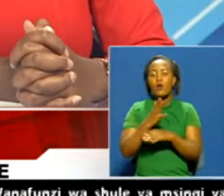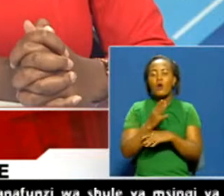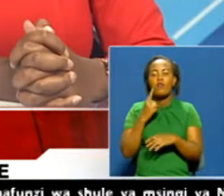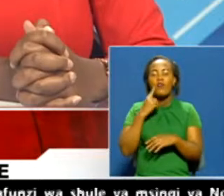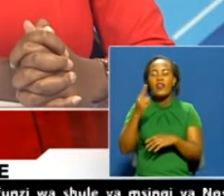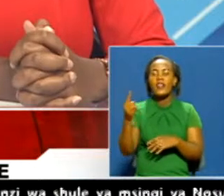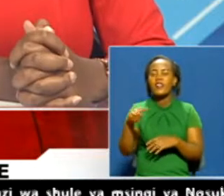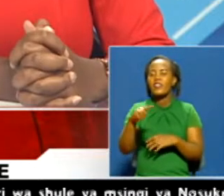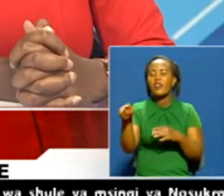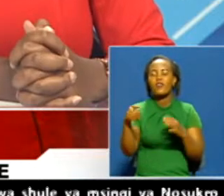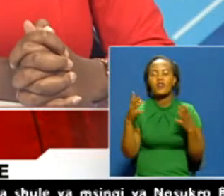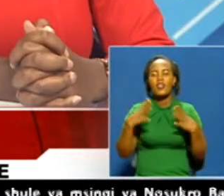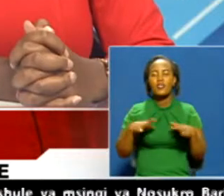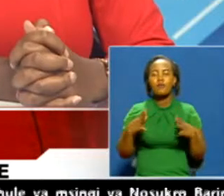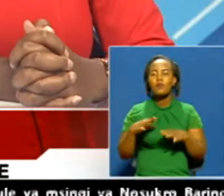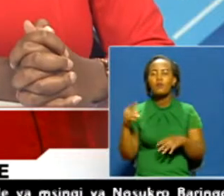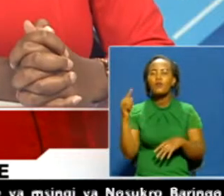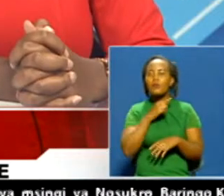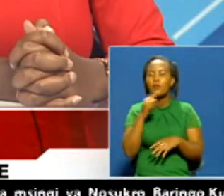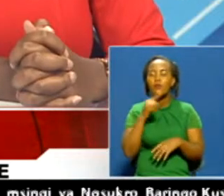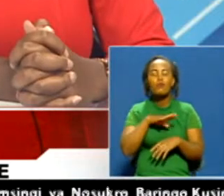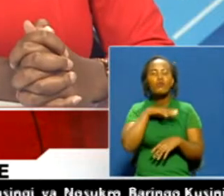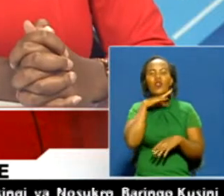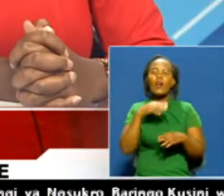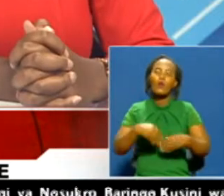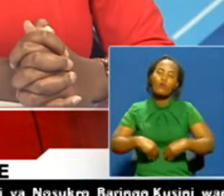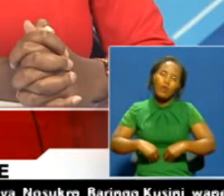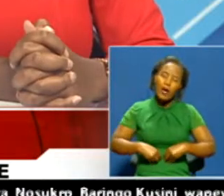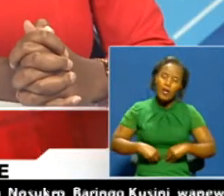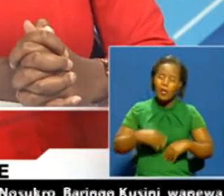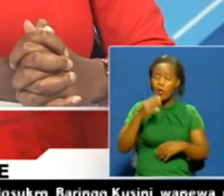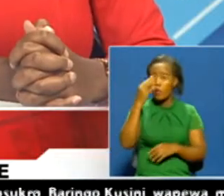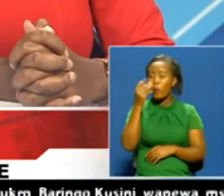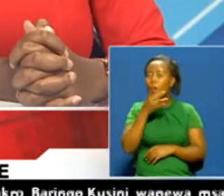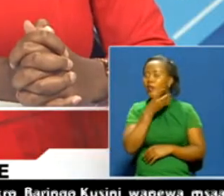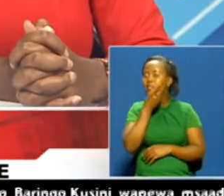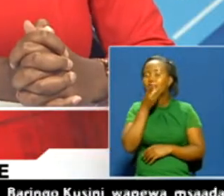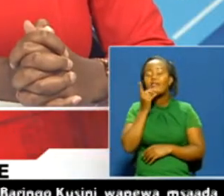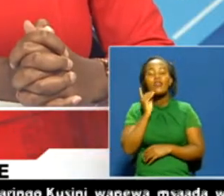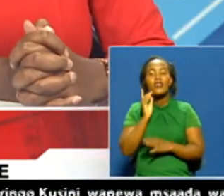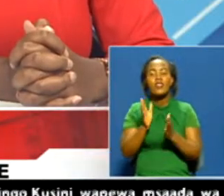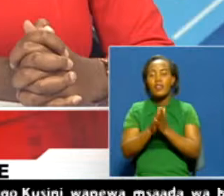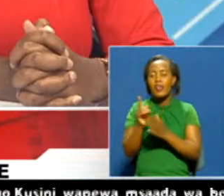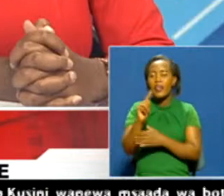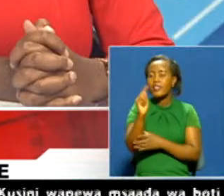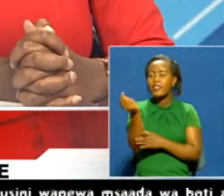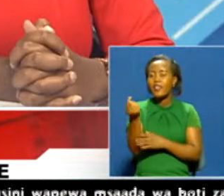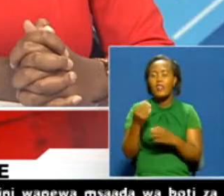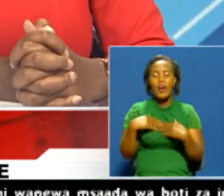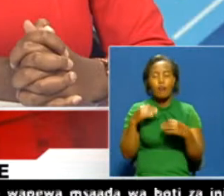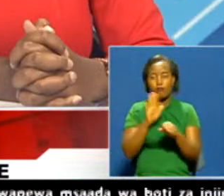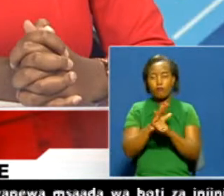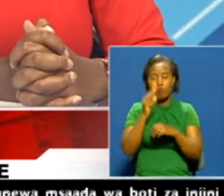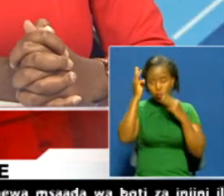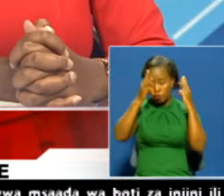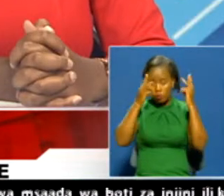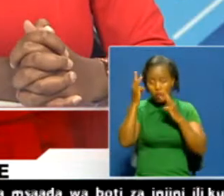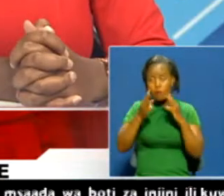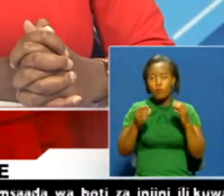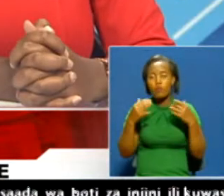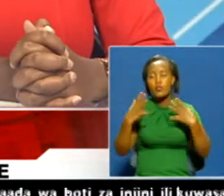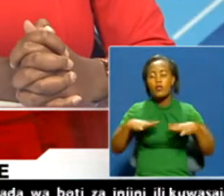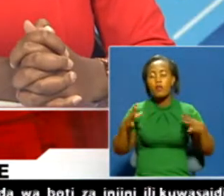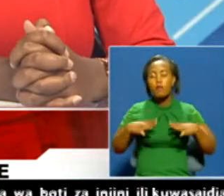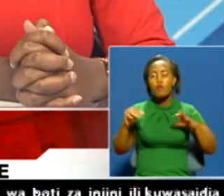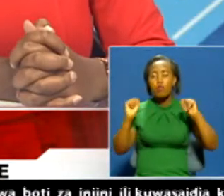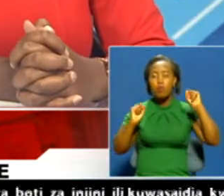kufa njaa kufuatia kiangazi kwenye maeneo hayo, hali ambayo pia imezua taharuki baina ya jamii za wafugaji wa